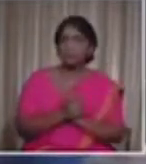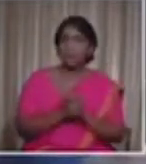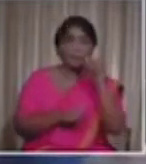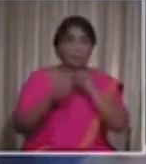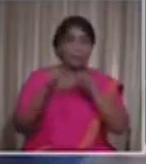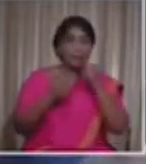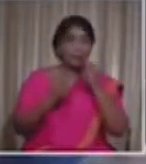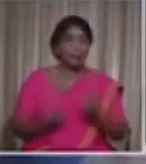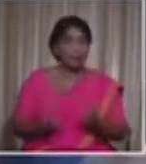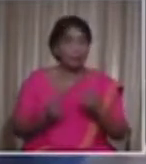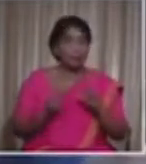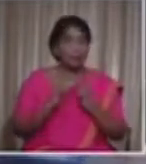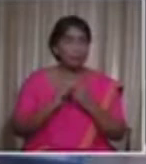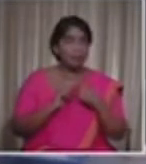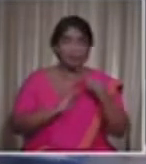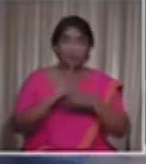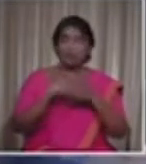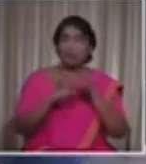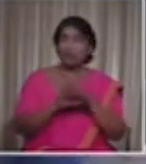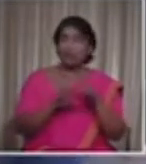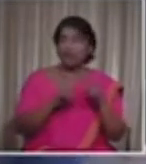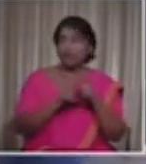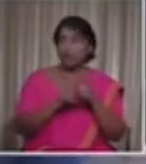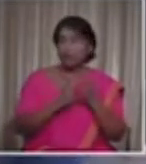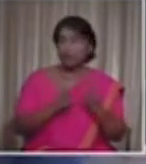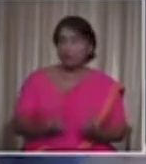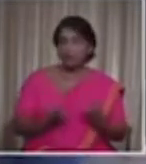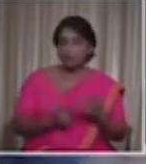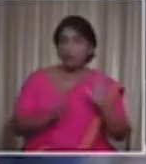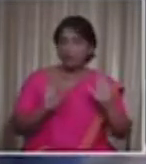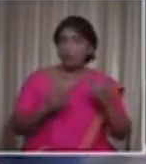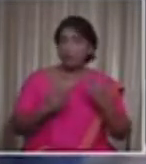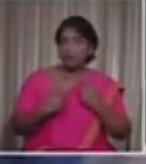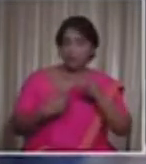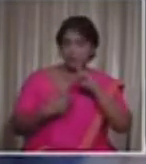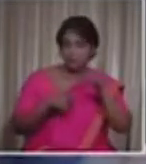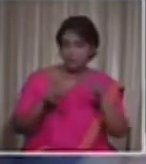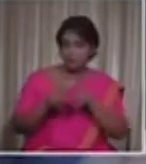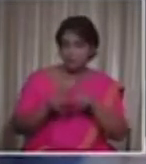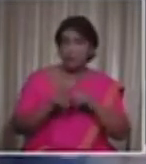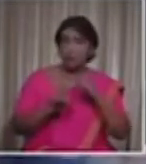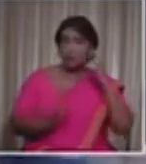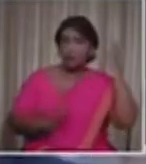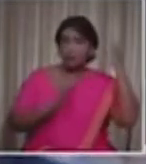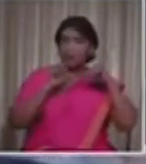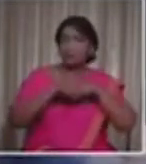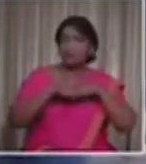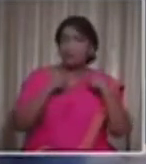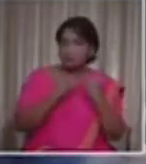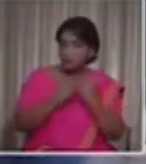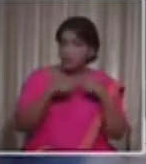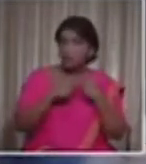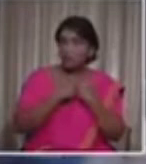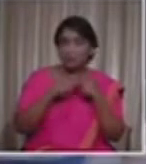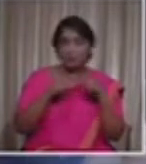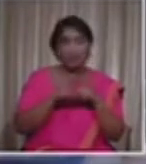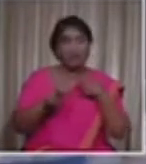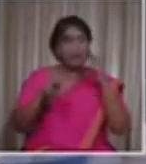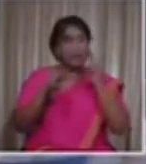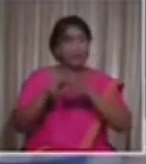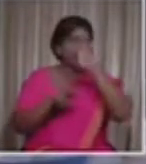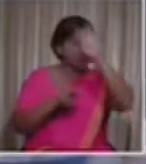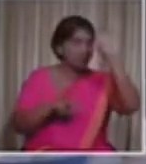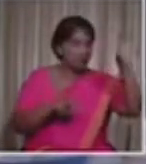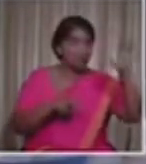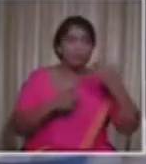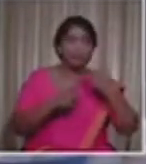ඖෂධ හිඟයට බලපා ඇත්තේ රට තුළ ඇති ඩොලර් හිඟයයි. ඒත් අපගේ ඉල්ලීම පරිදි ජාත්‍යන්තර සංවිධාන මෙන් අපගේ මිත්‍ර රාජ්‍යයන්